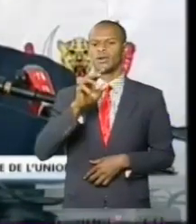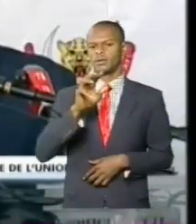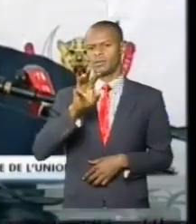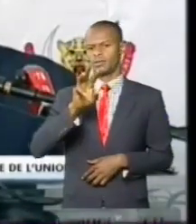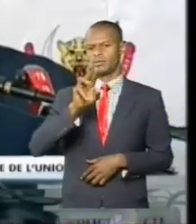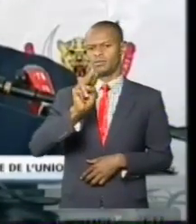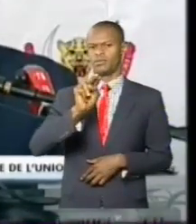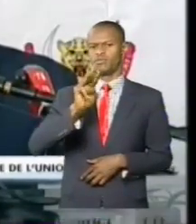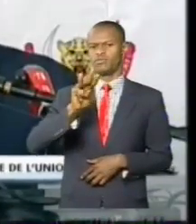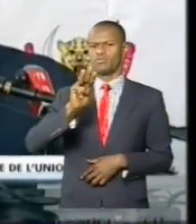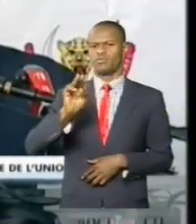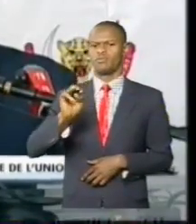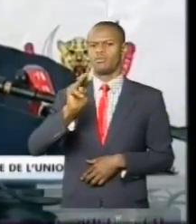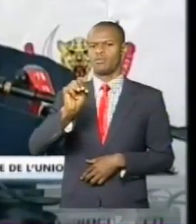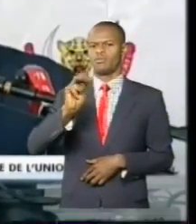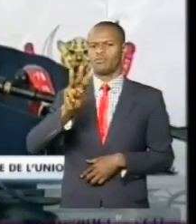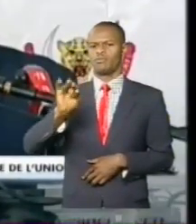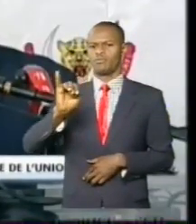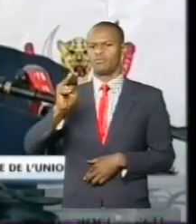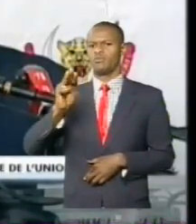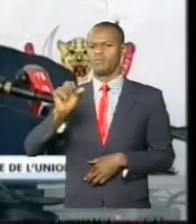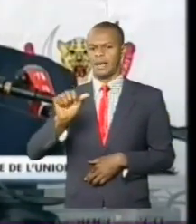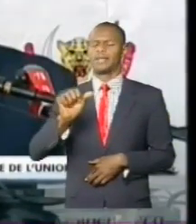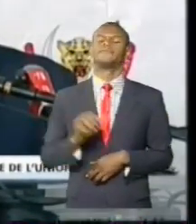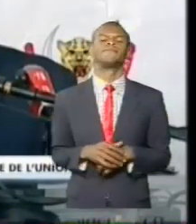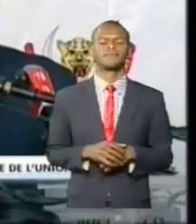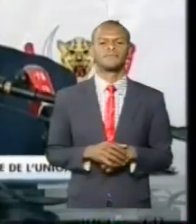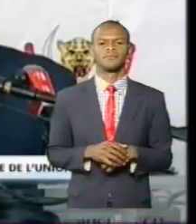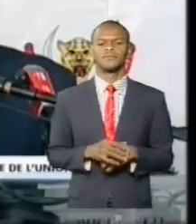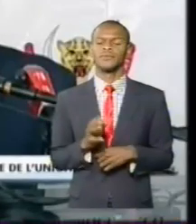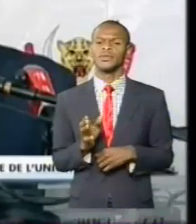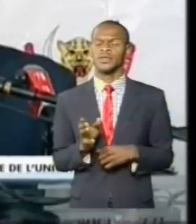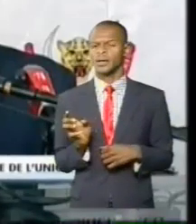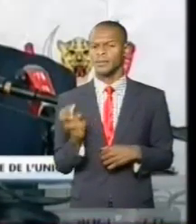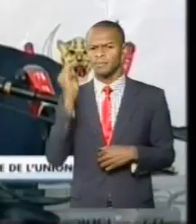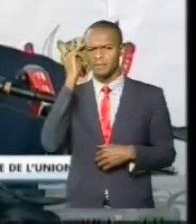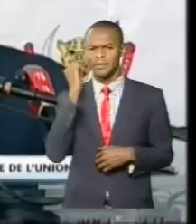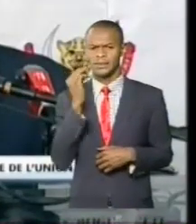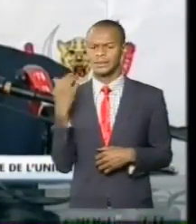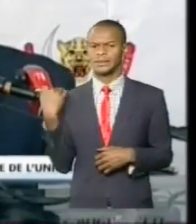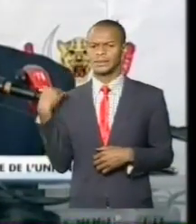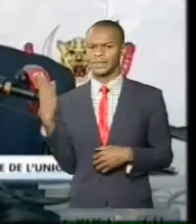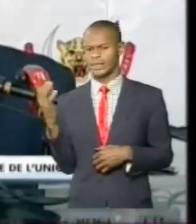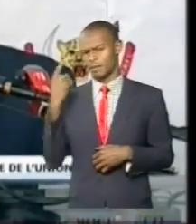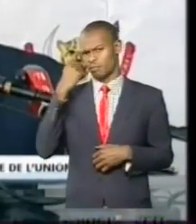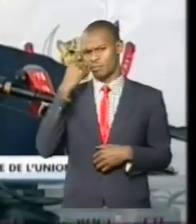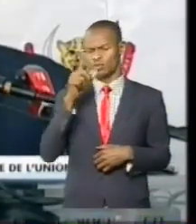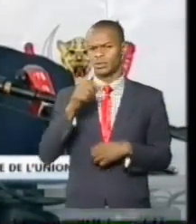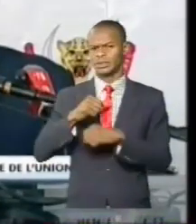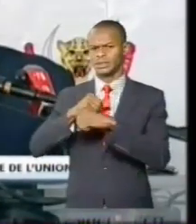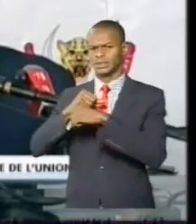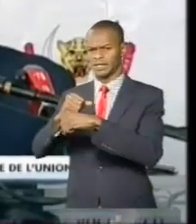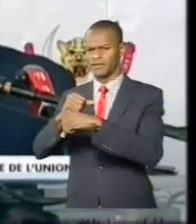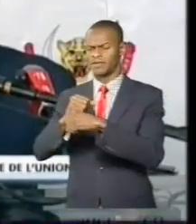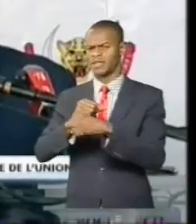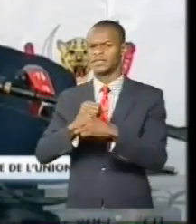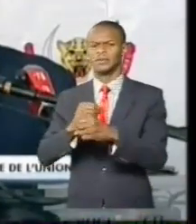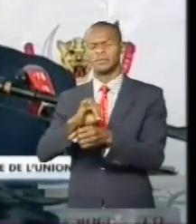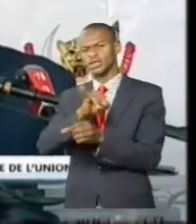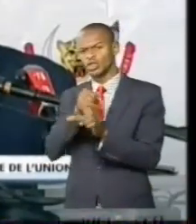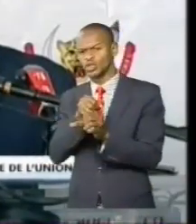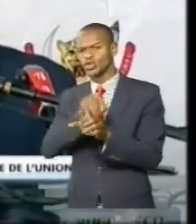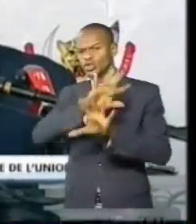Ministre d'État, ministre de la Décentralisation et des Réformes institutionnelles, Monsieur